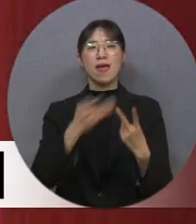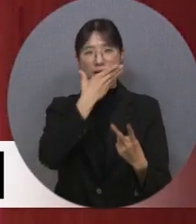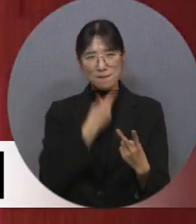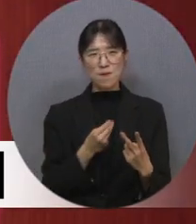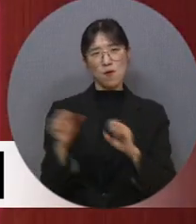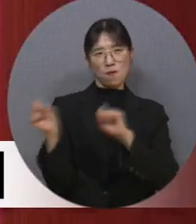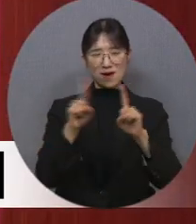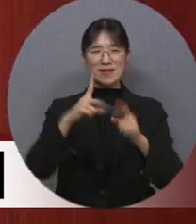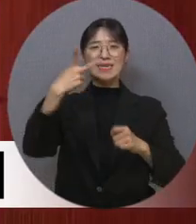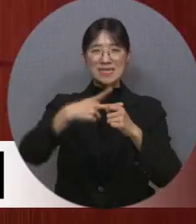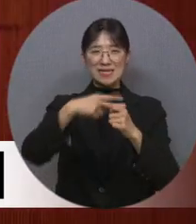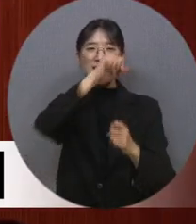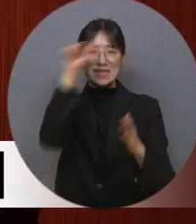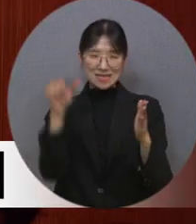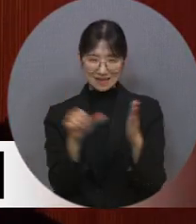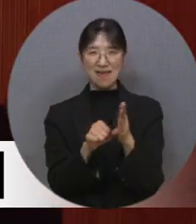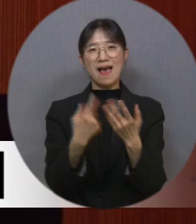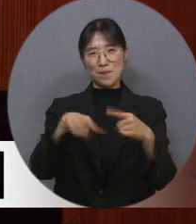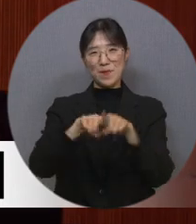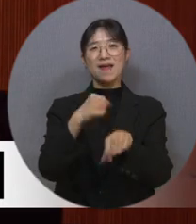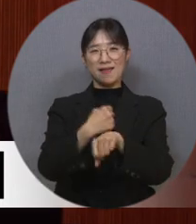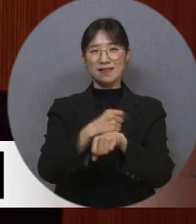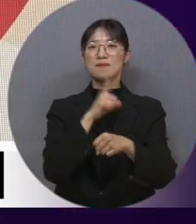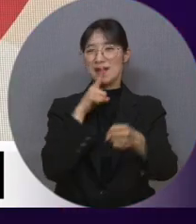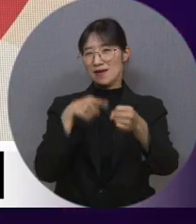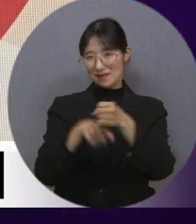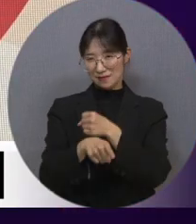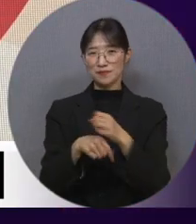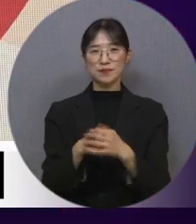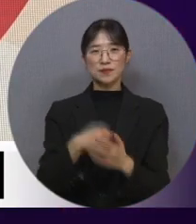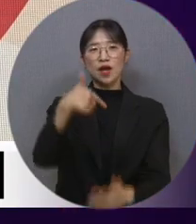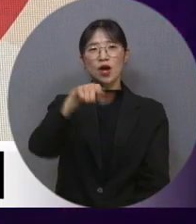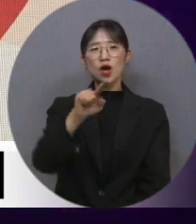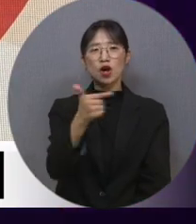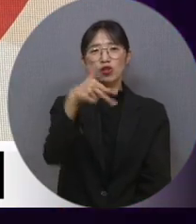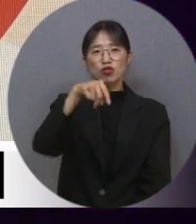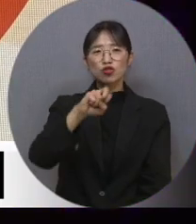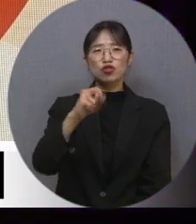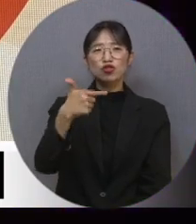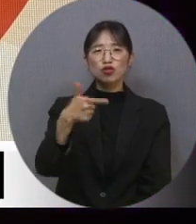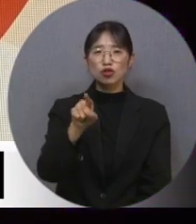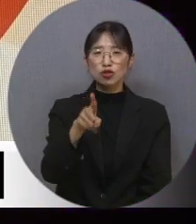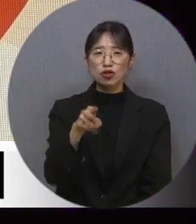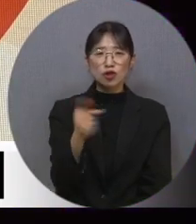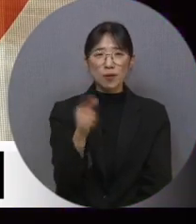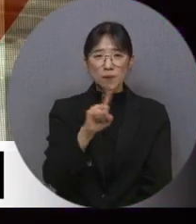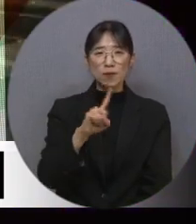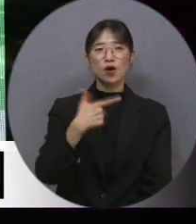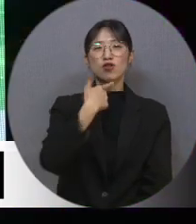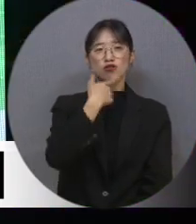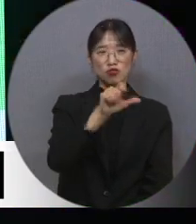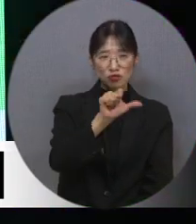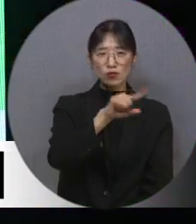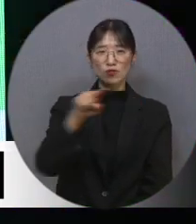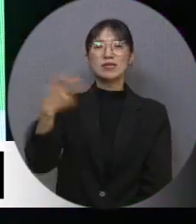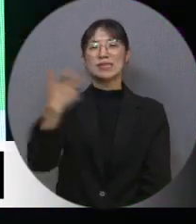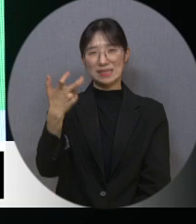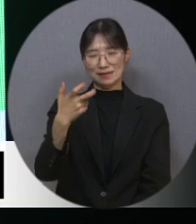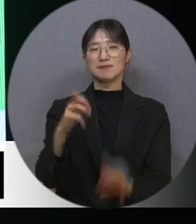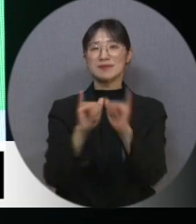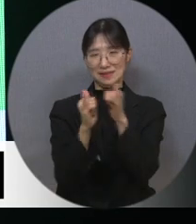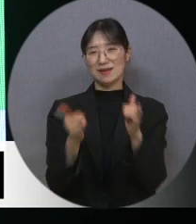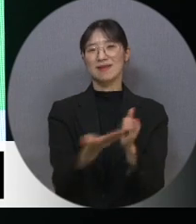인생을 함께 한다는 의미를 가지고 있습니다. 건중년은 65세에서 70세 연령의 인구를 뜻하는